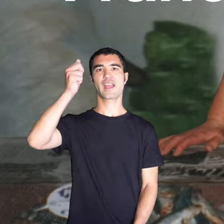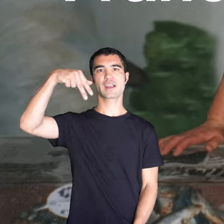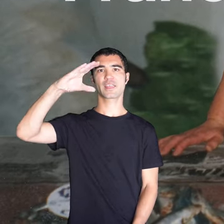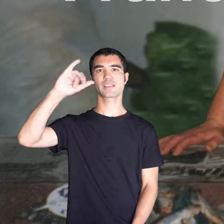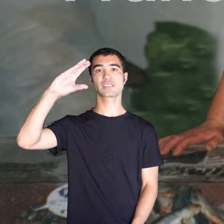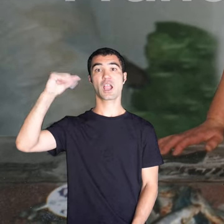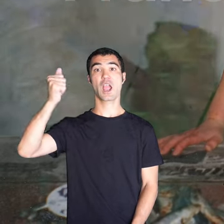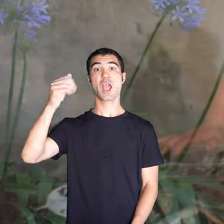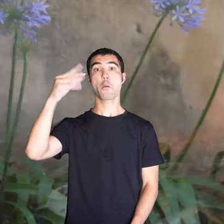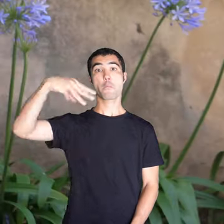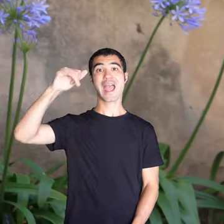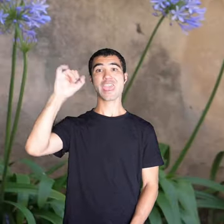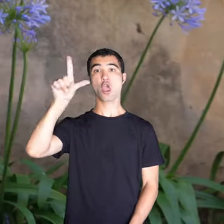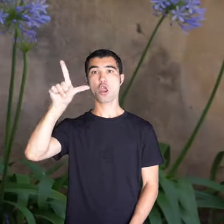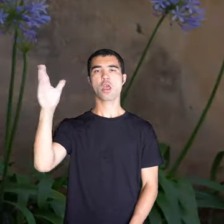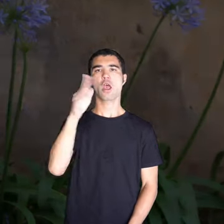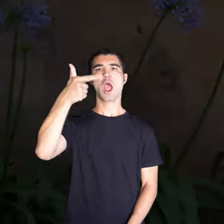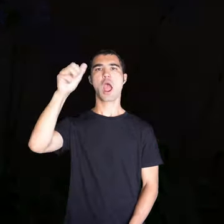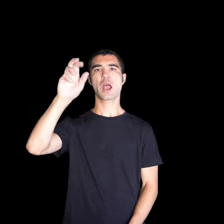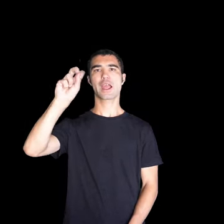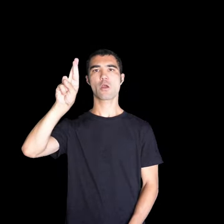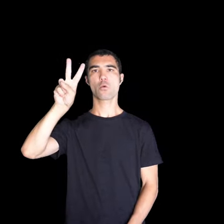Francisco Noel Garau, l'any 33.